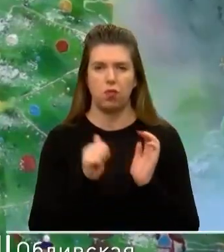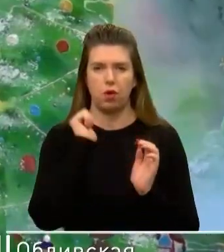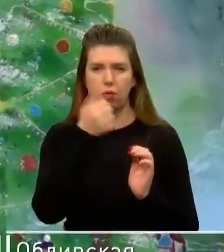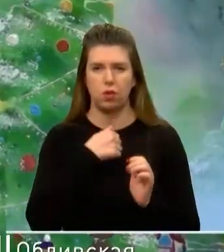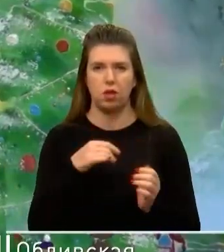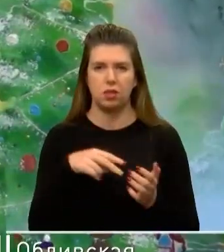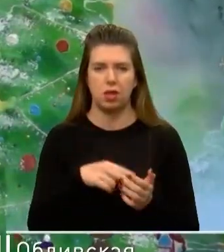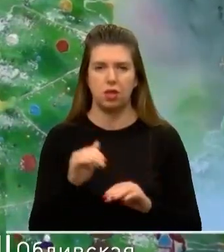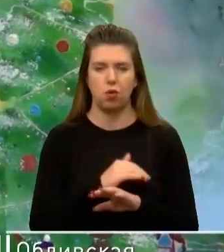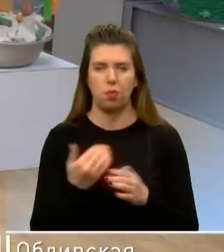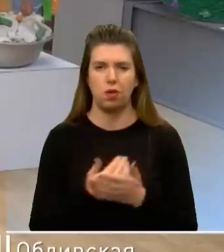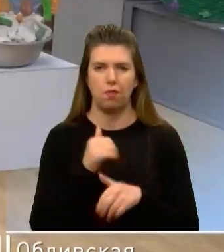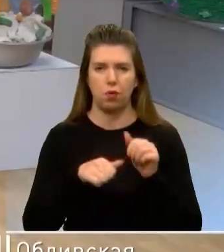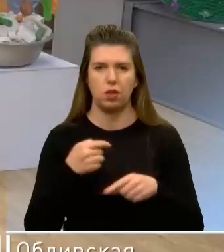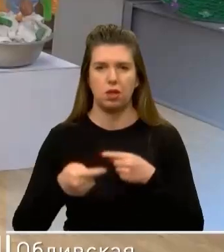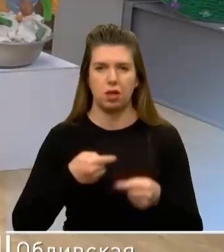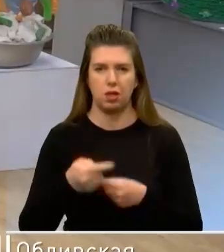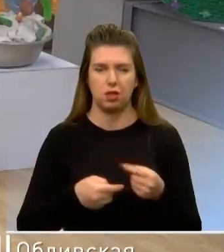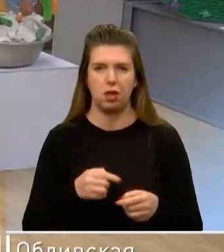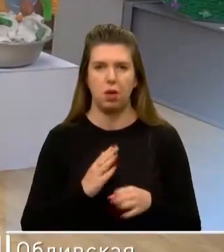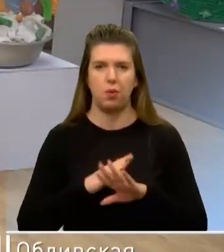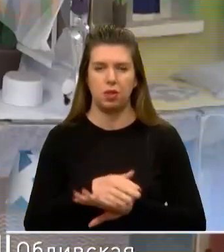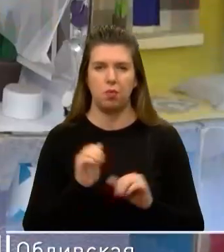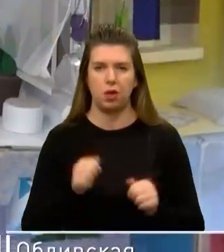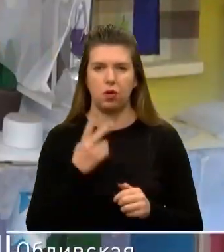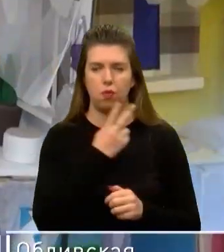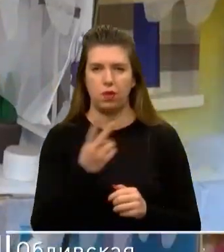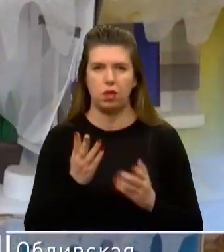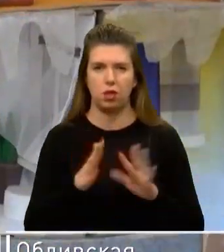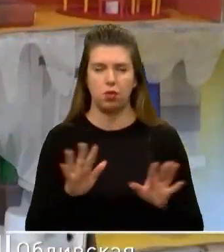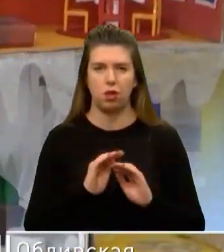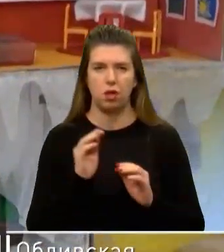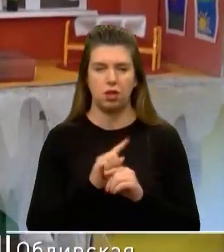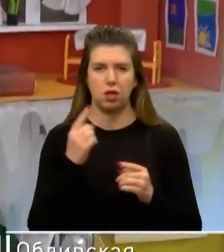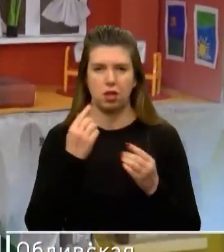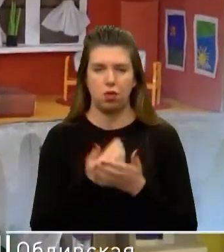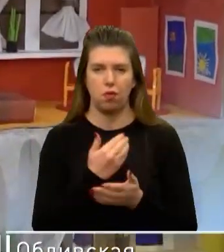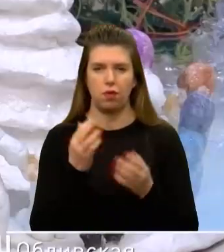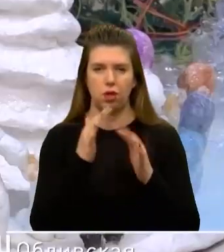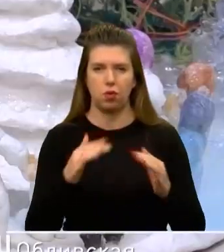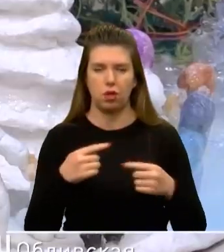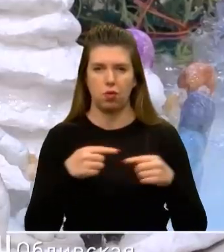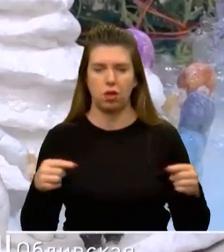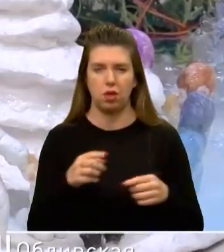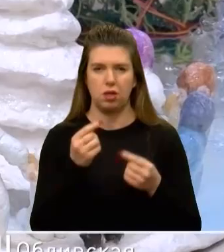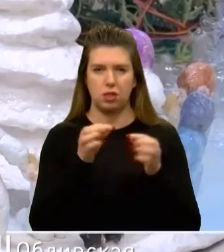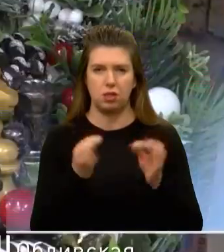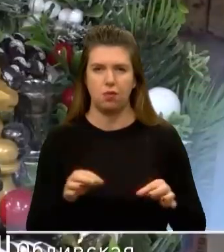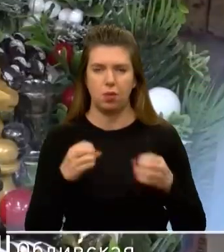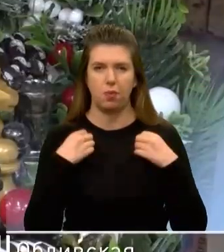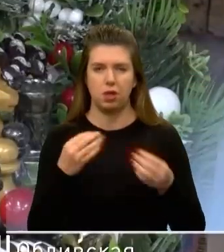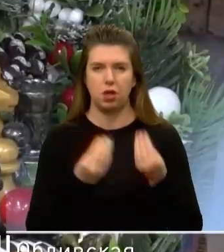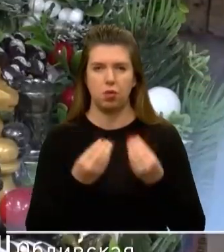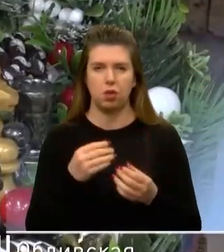года и стала доброй новогодней традицией посетители смогли увидеть не только дизайнерские ёлки но и другие символы праздника